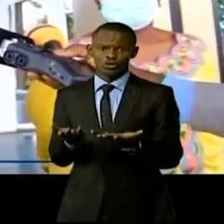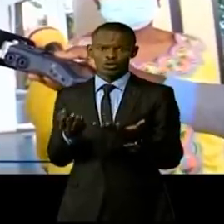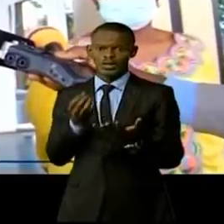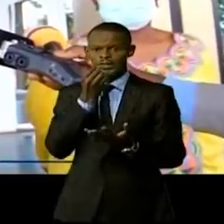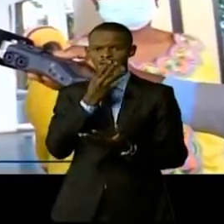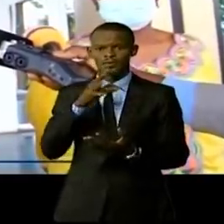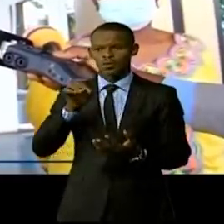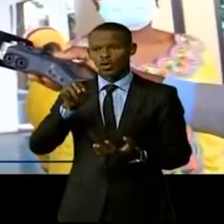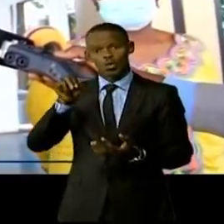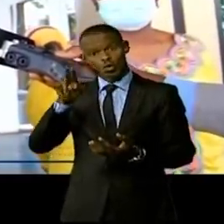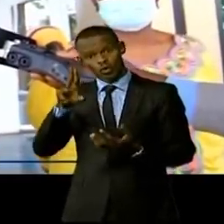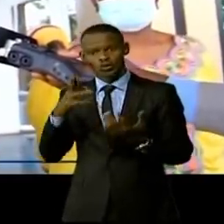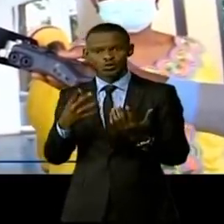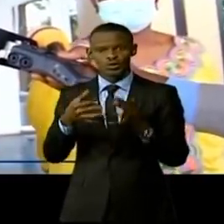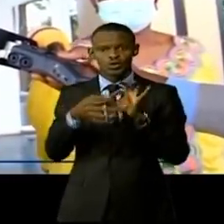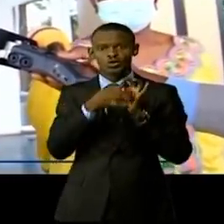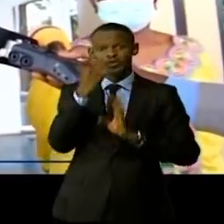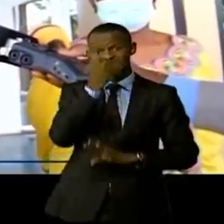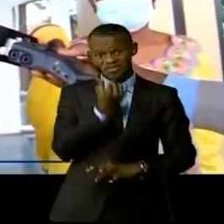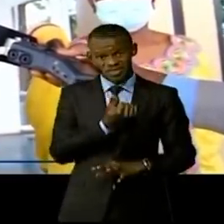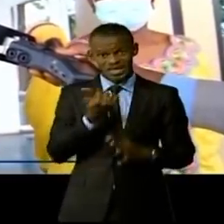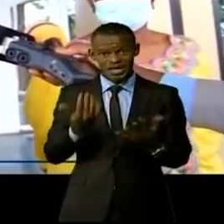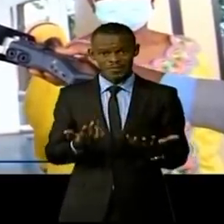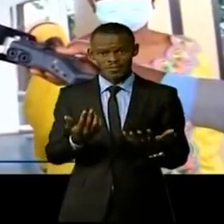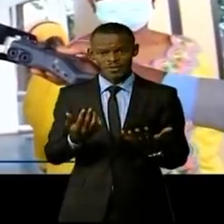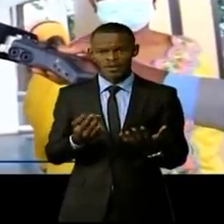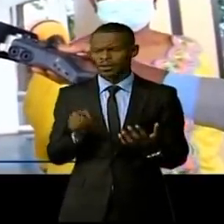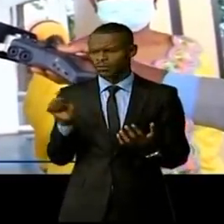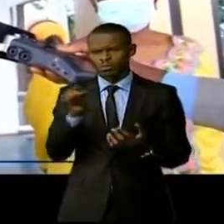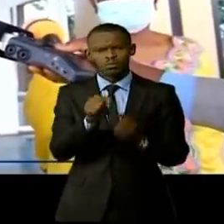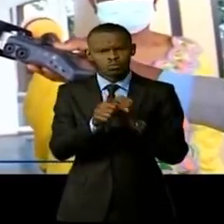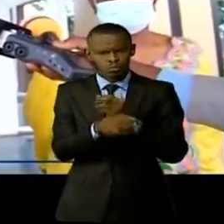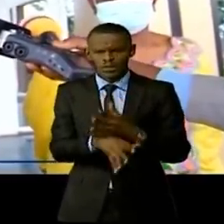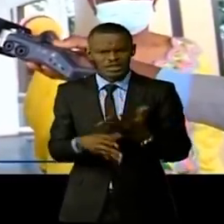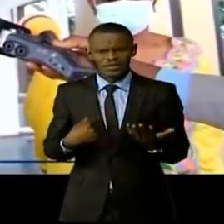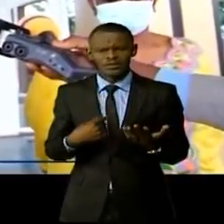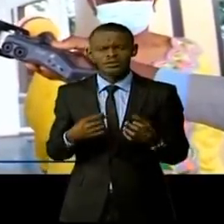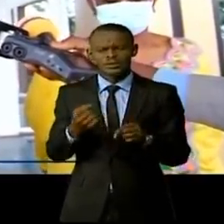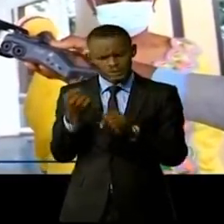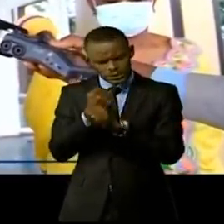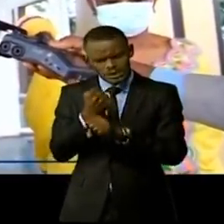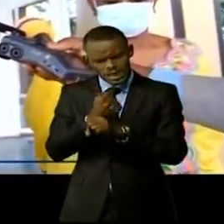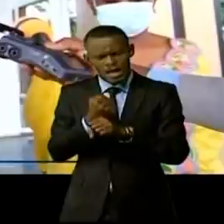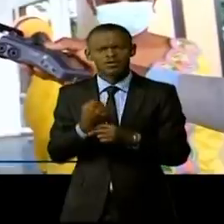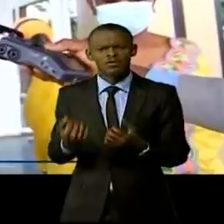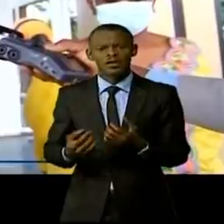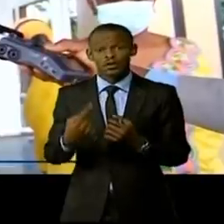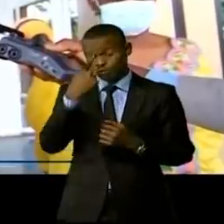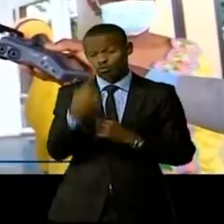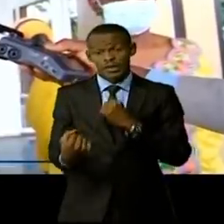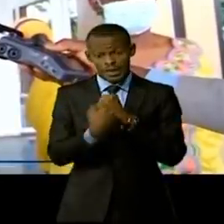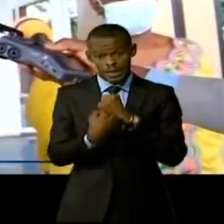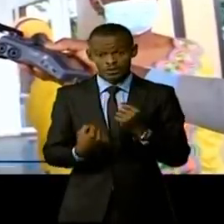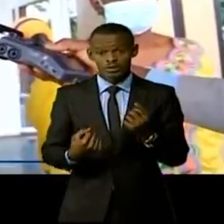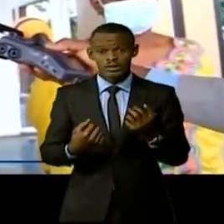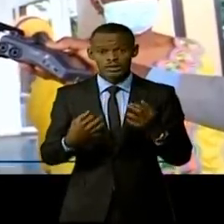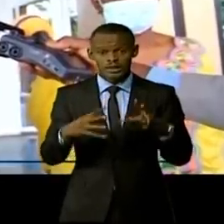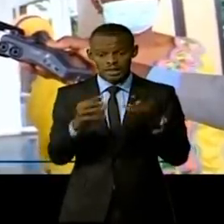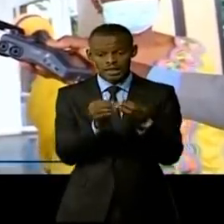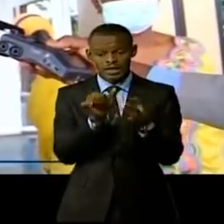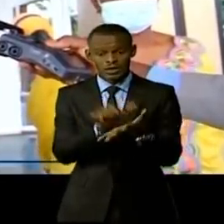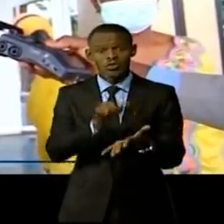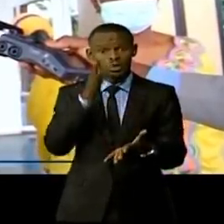Unies, l'Union africaine. Nous ferons notre part de contribution pour faire en sorte que ce sommet soit